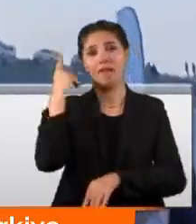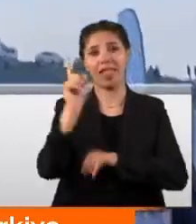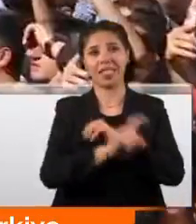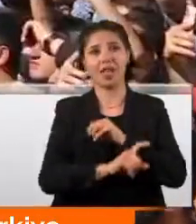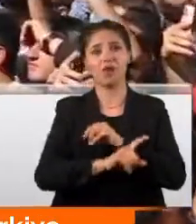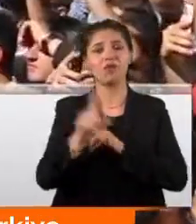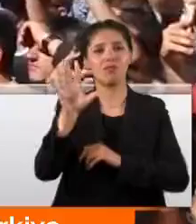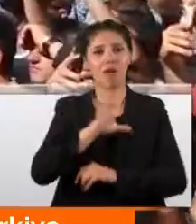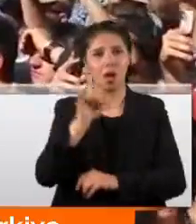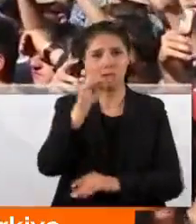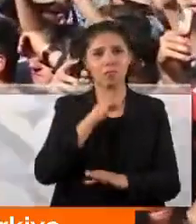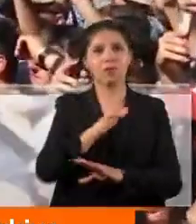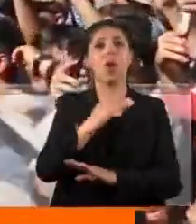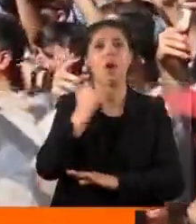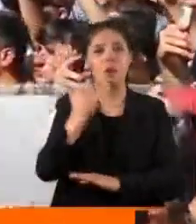ciro Dağları